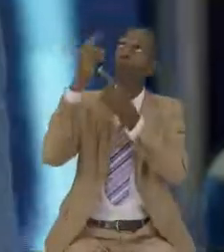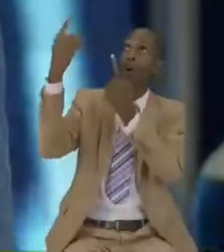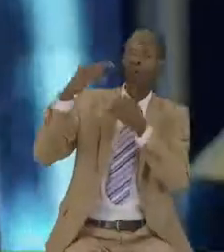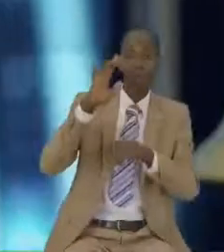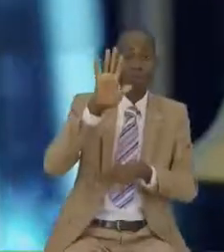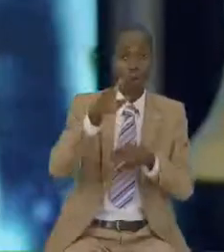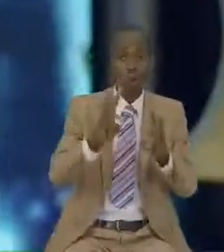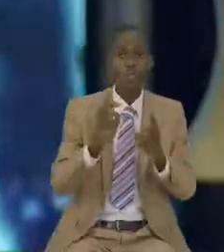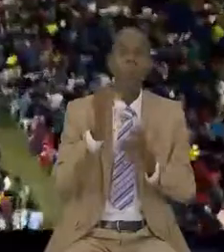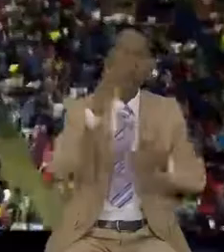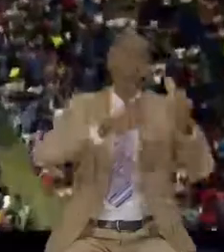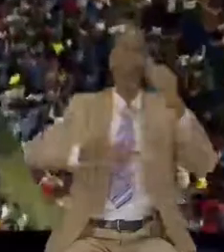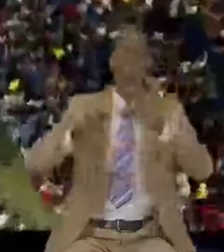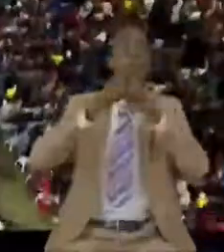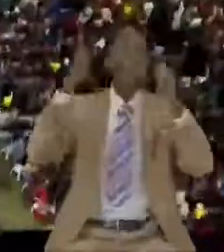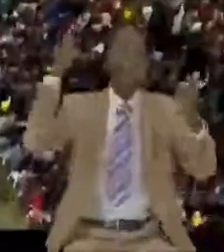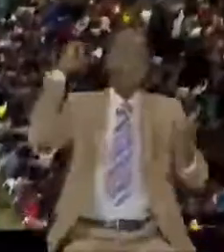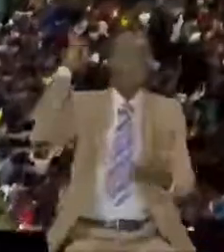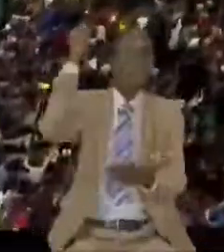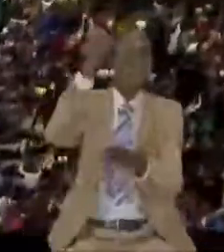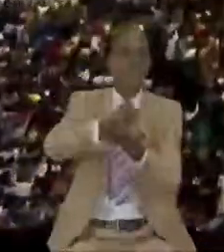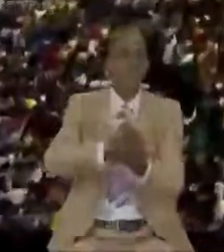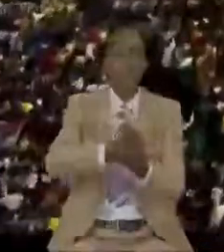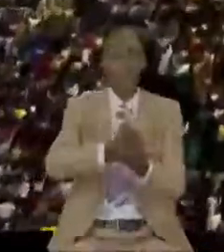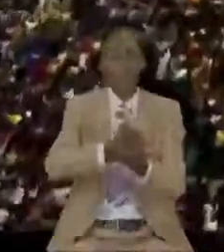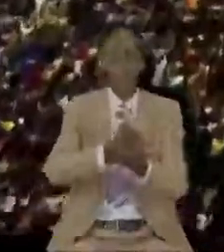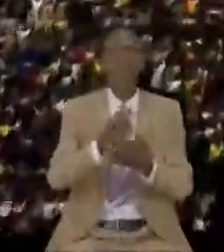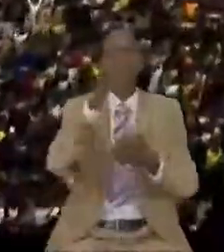Si le miracle vient pour toi, un autre. Amen.